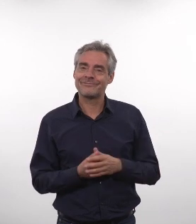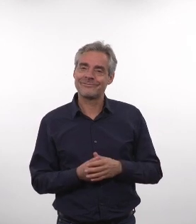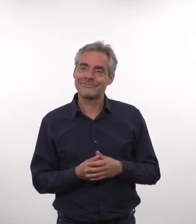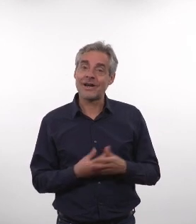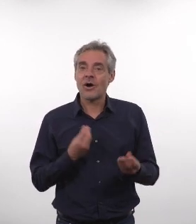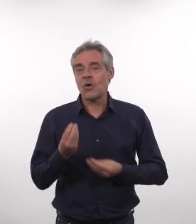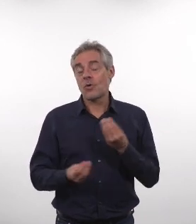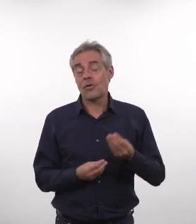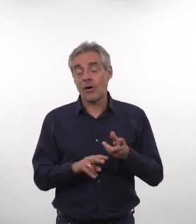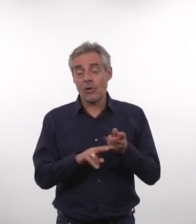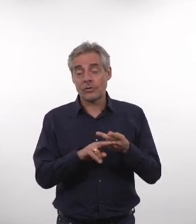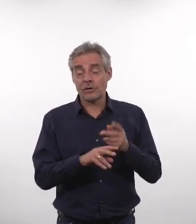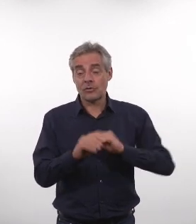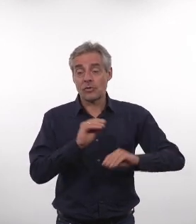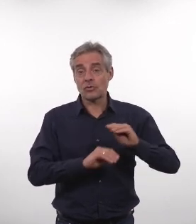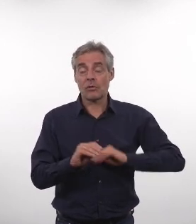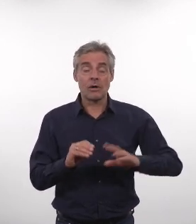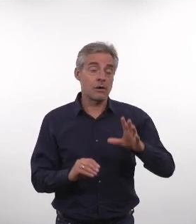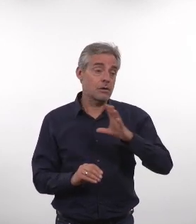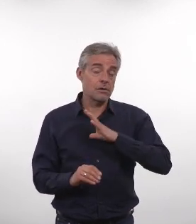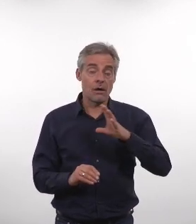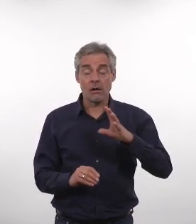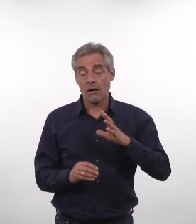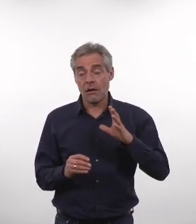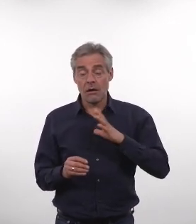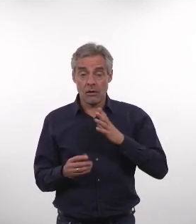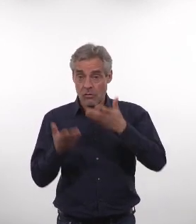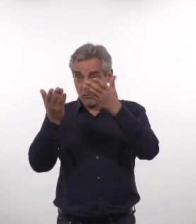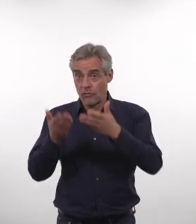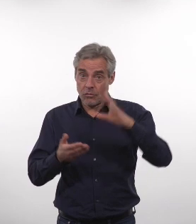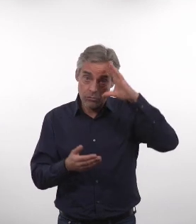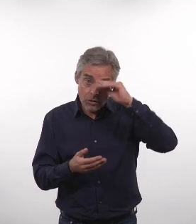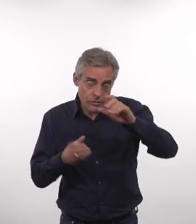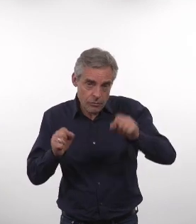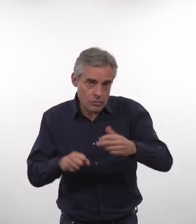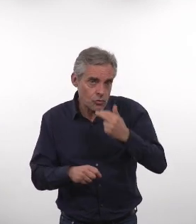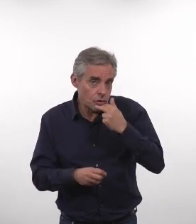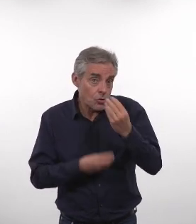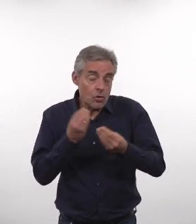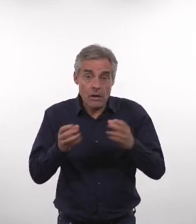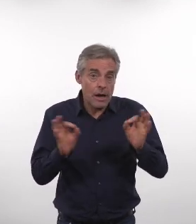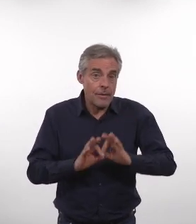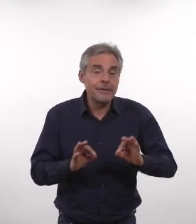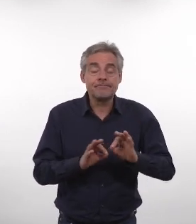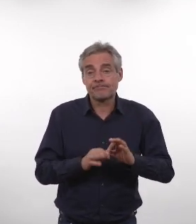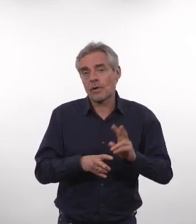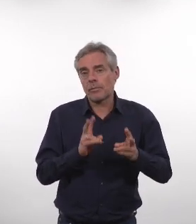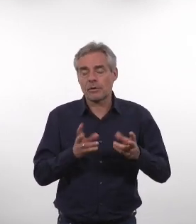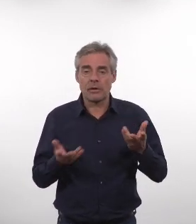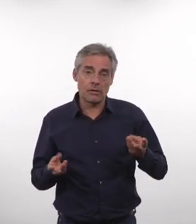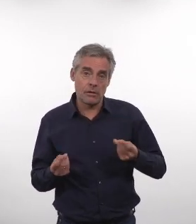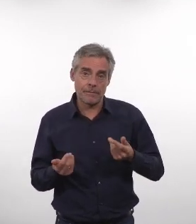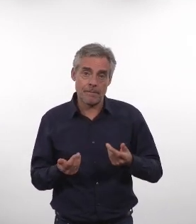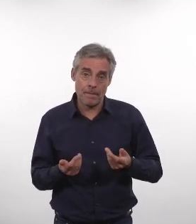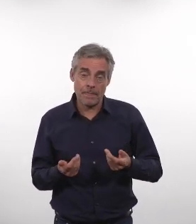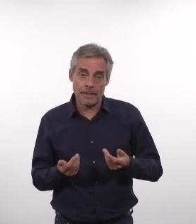soit d'utiliser les outils de soin que vous avez en tant que professionnel, soit si vous ne les avez pas,